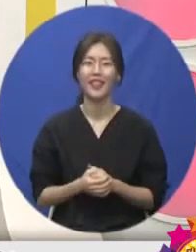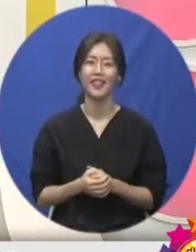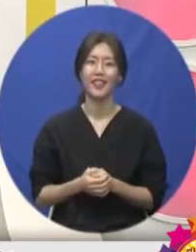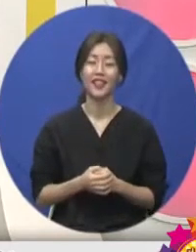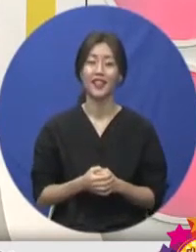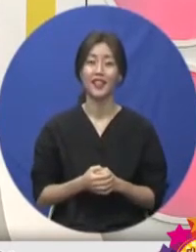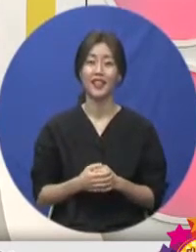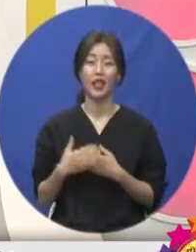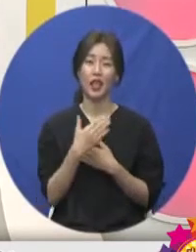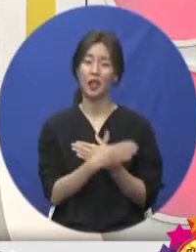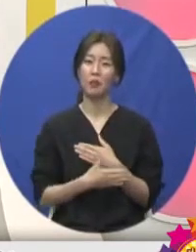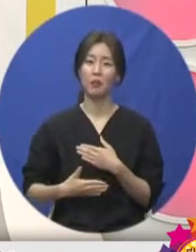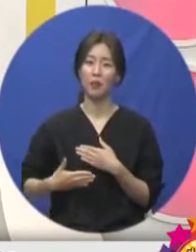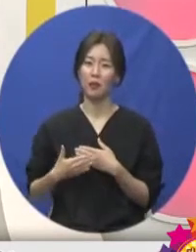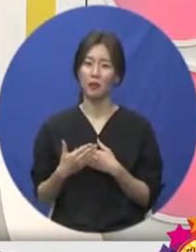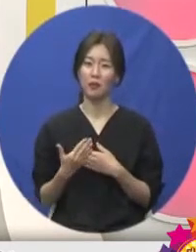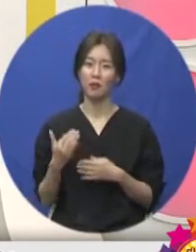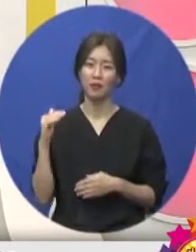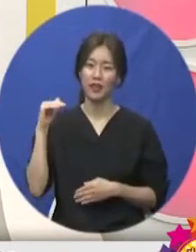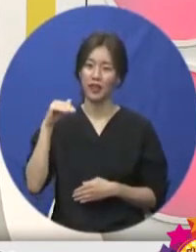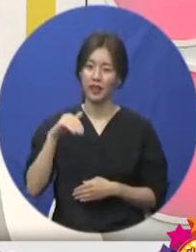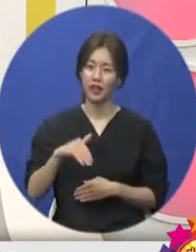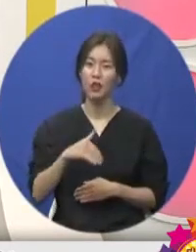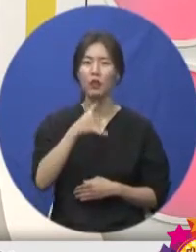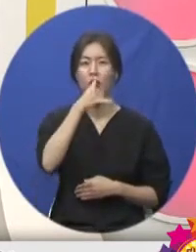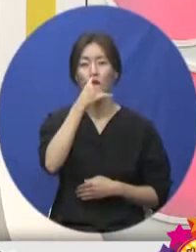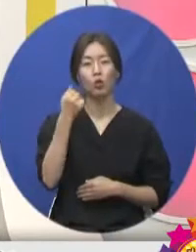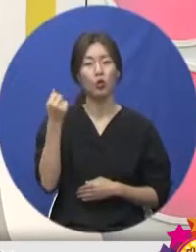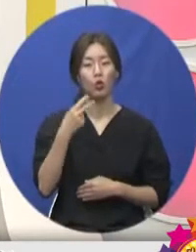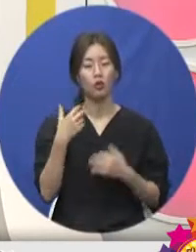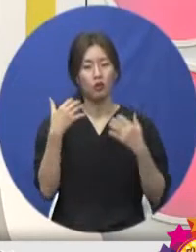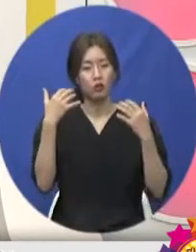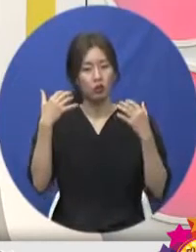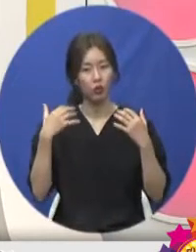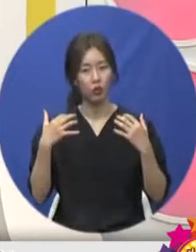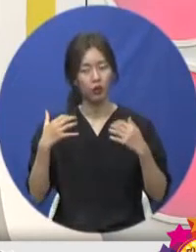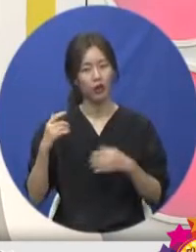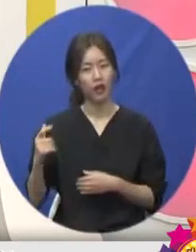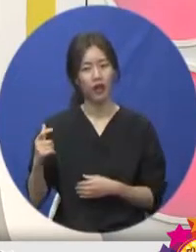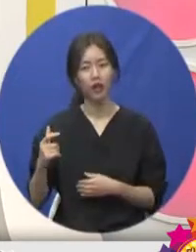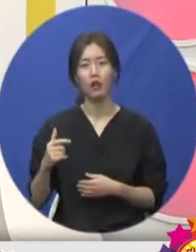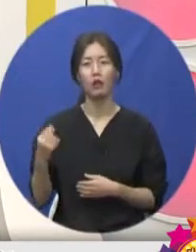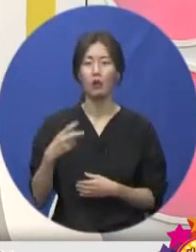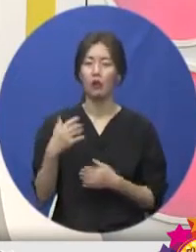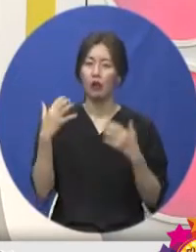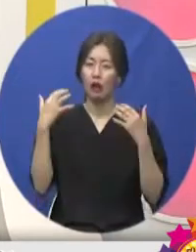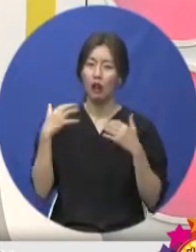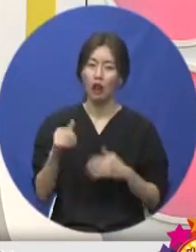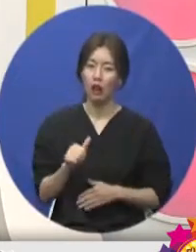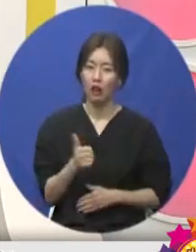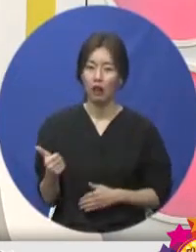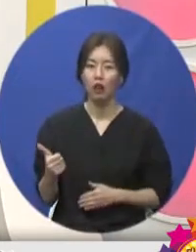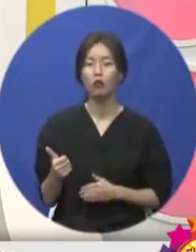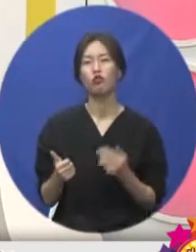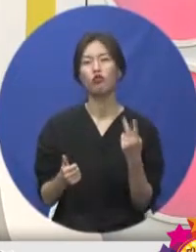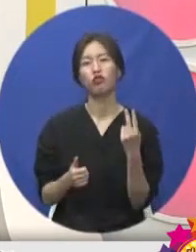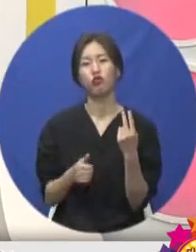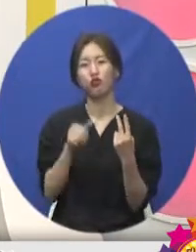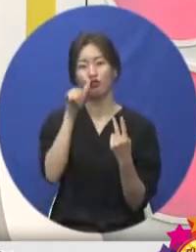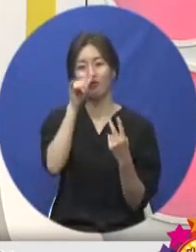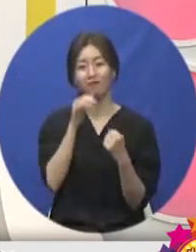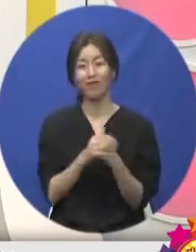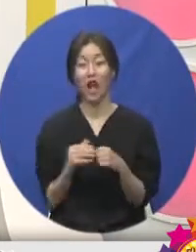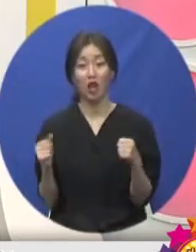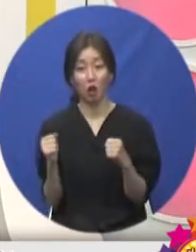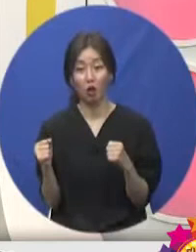아니, 체력이 딸리는 것도 있지만 더위를 잘 견디는 사람이 있고. 예, 또 못 예. 견딘 사람이 있고 겨울을 또 잘 견딘 사람이 있고 못